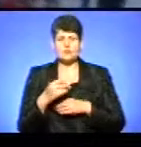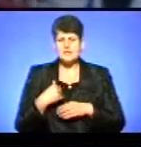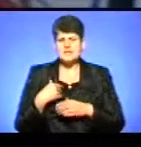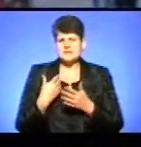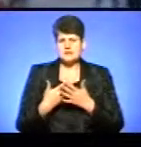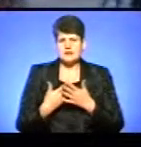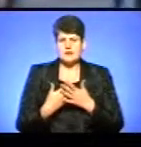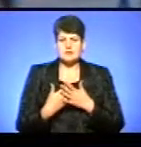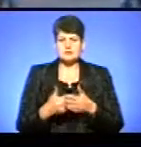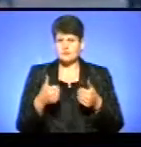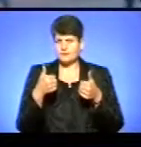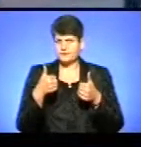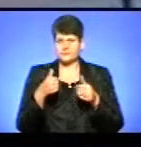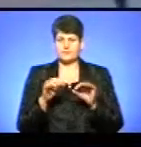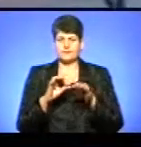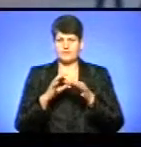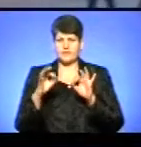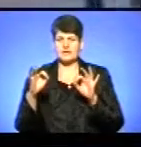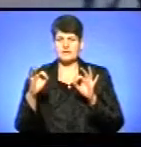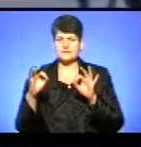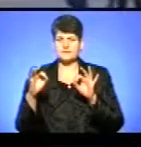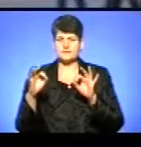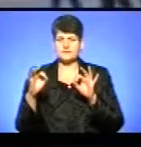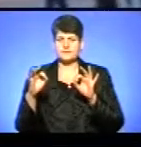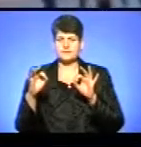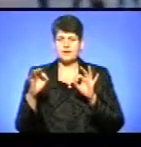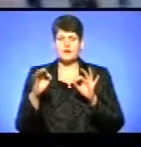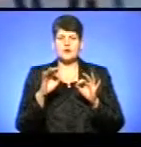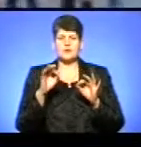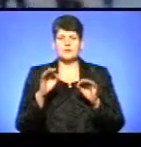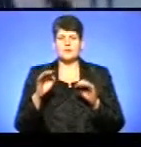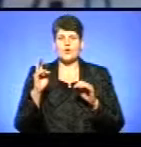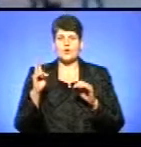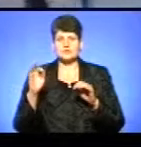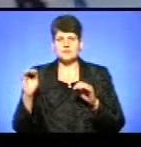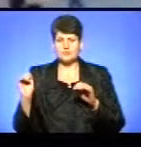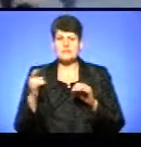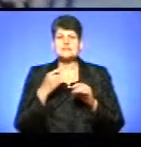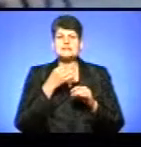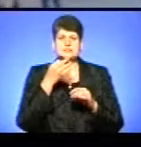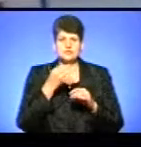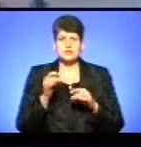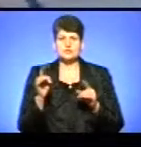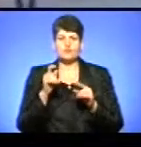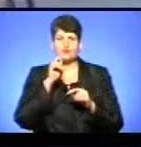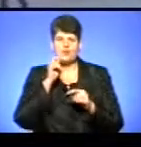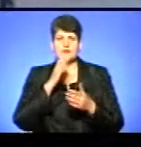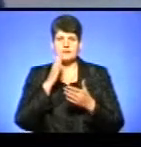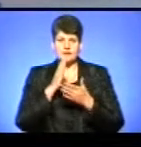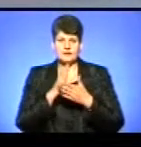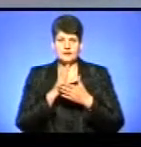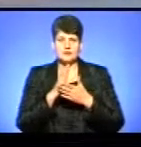дуже влучним вираз екзархи Константинопільського патріархату, які сказали, що в Україні є